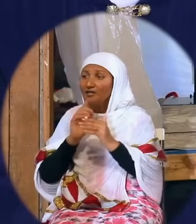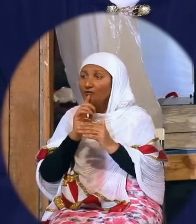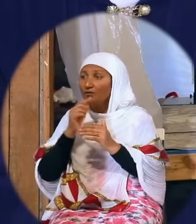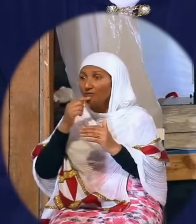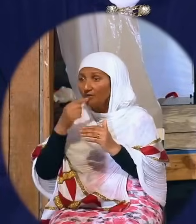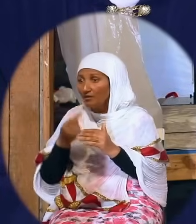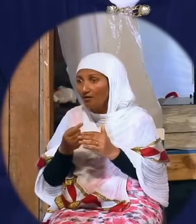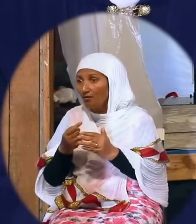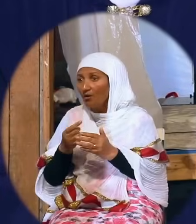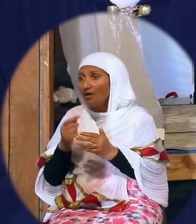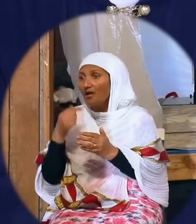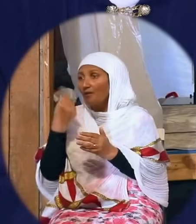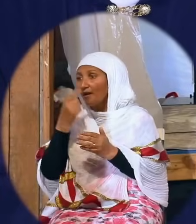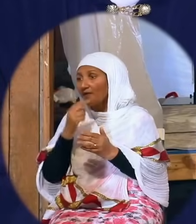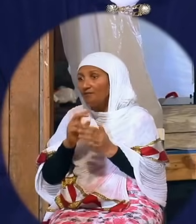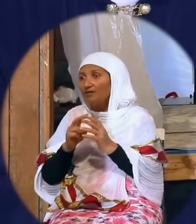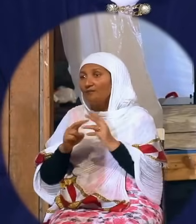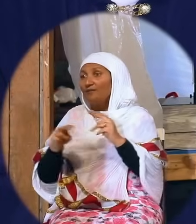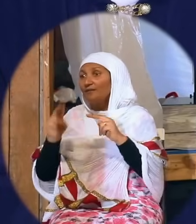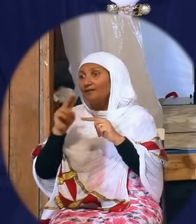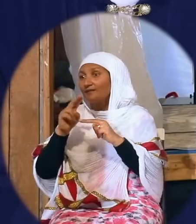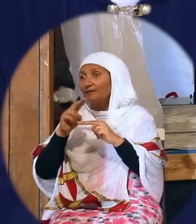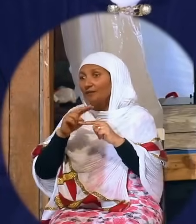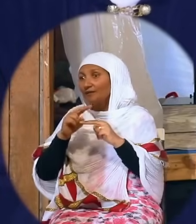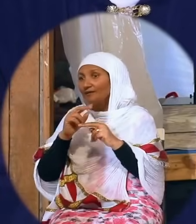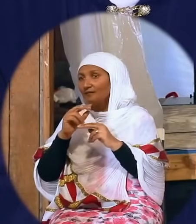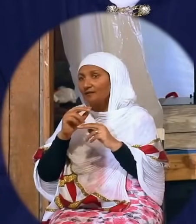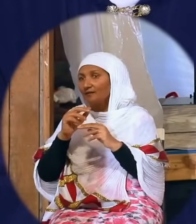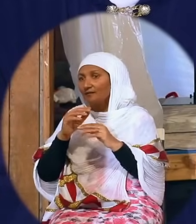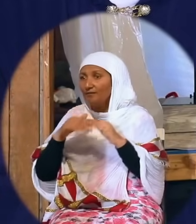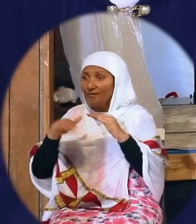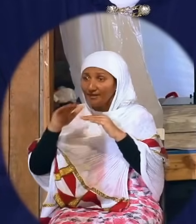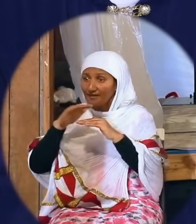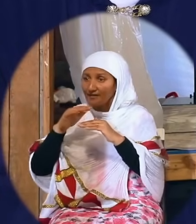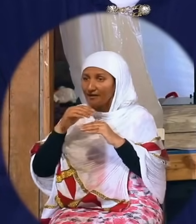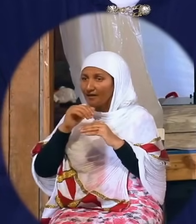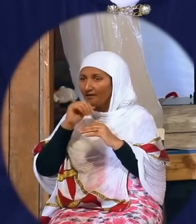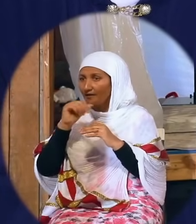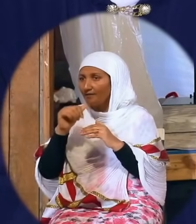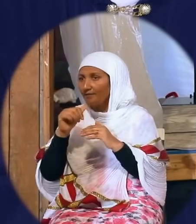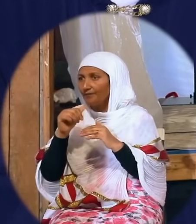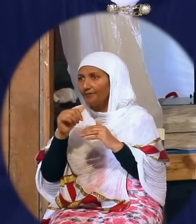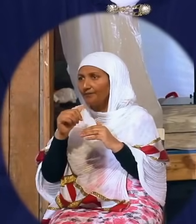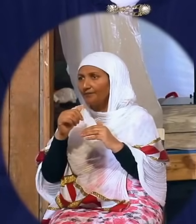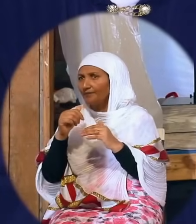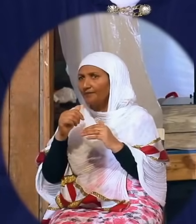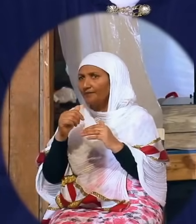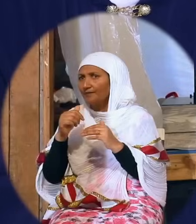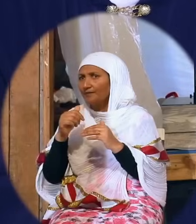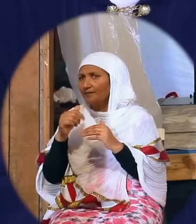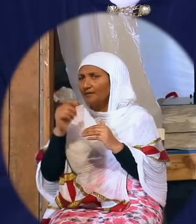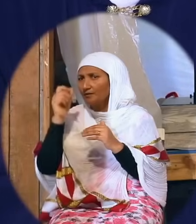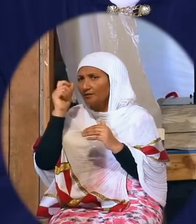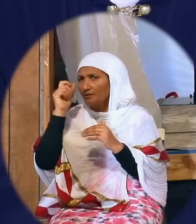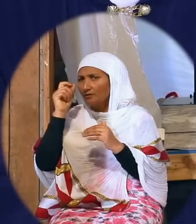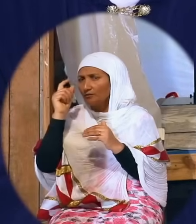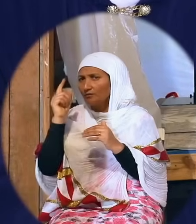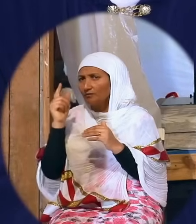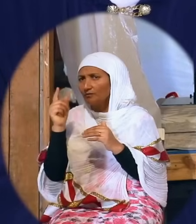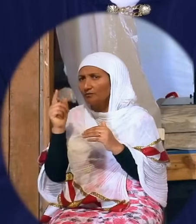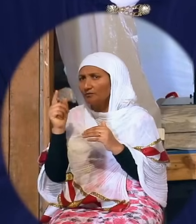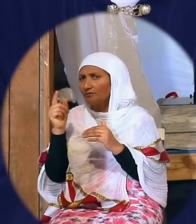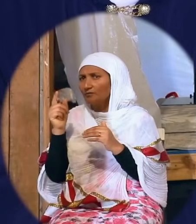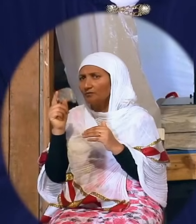ከማንም የመጣ አይደለም ከቤተሰብ ነው የሚሄደው ምናልባት በአሁኑ ጊዜ አንድ ተጨማሪ አሳዳጊ አለ በዚህ ዘመን እሱም